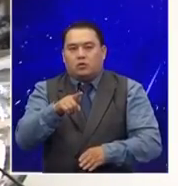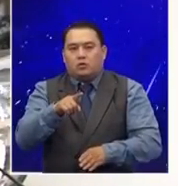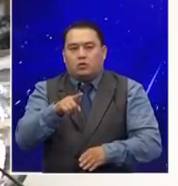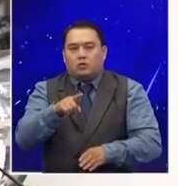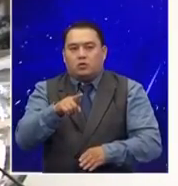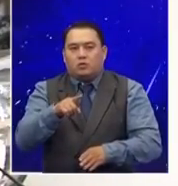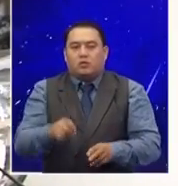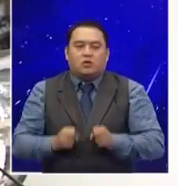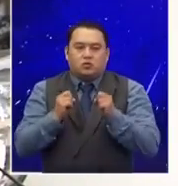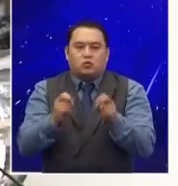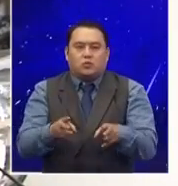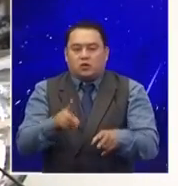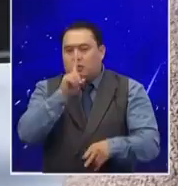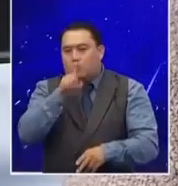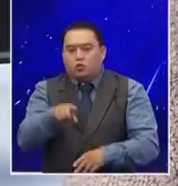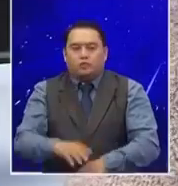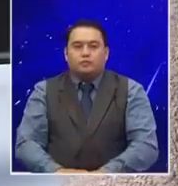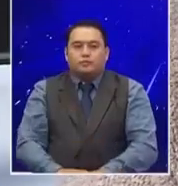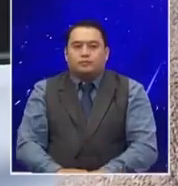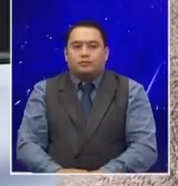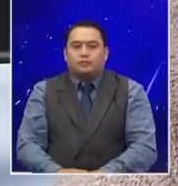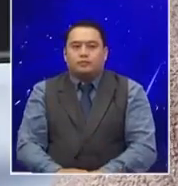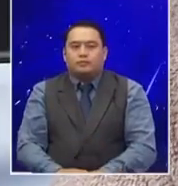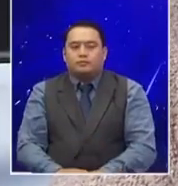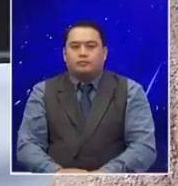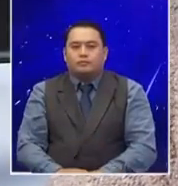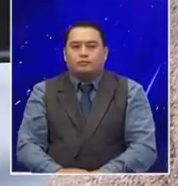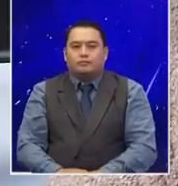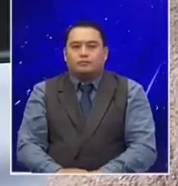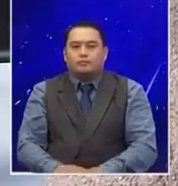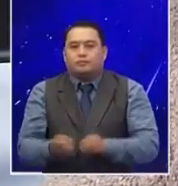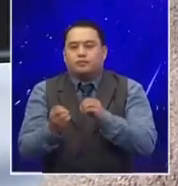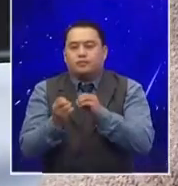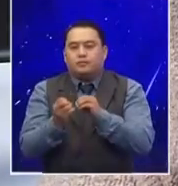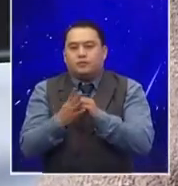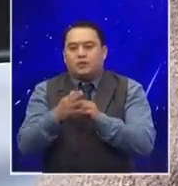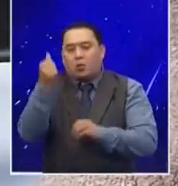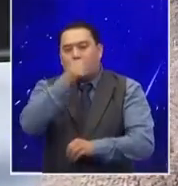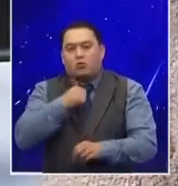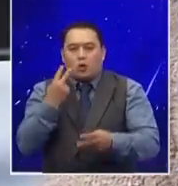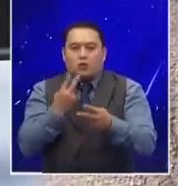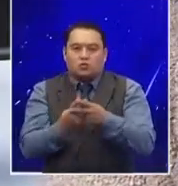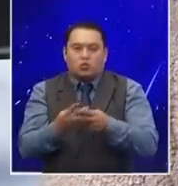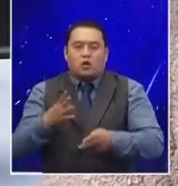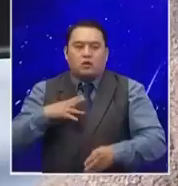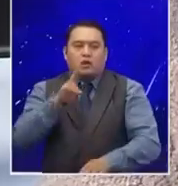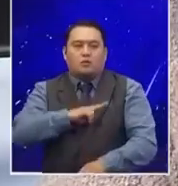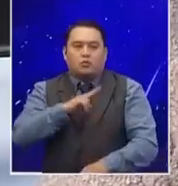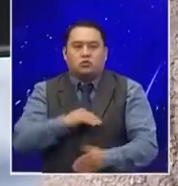переступать закон. Да, переступать закон. В 2019-м осудили условно, и как вот